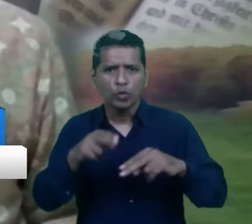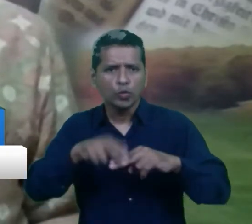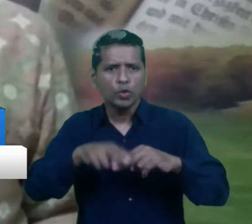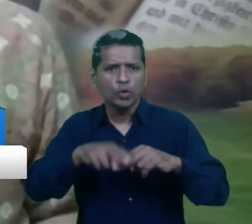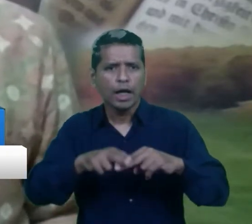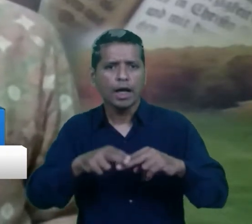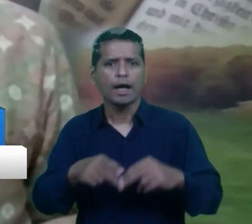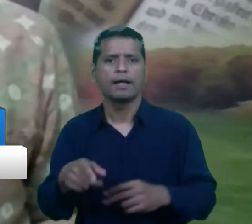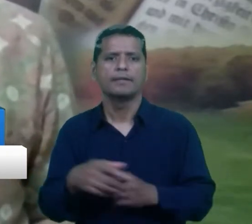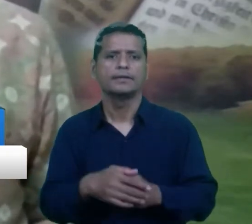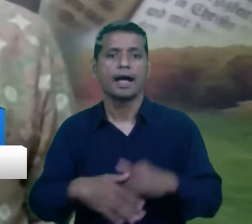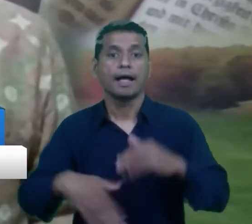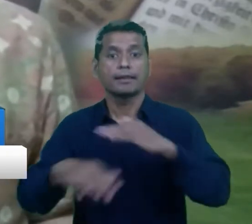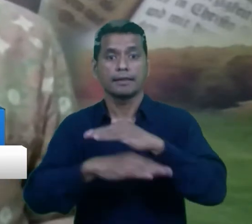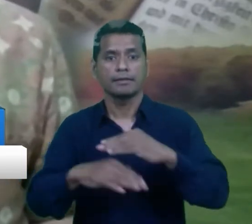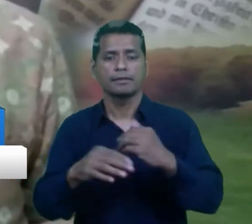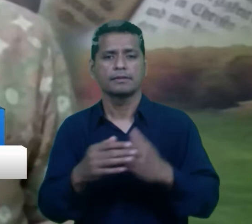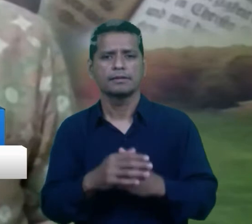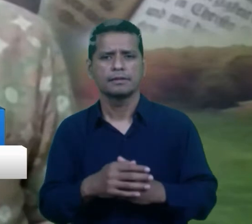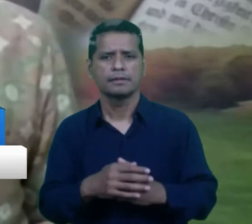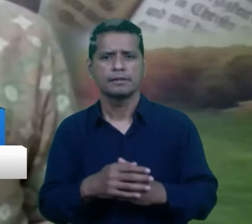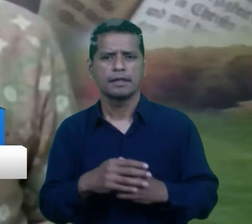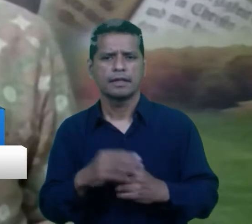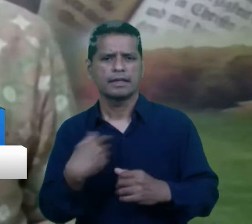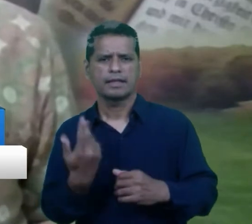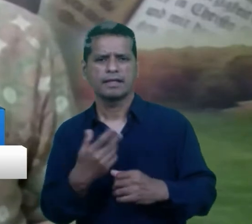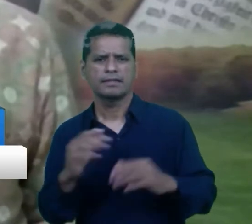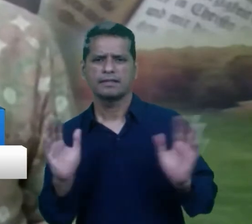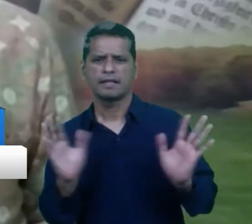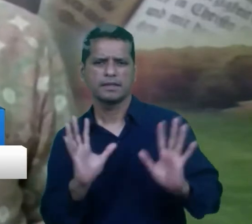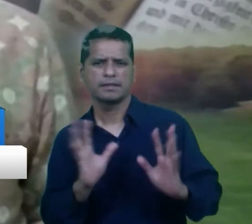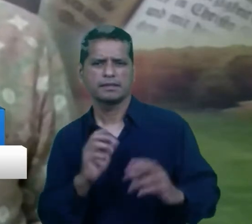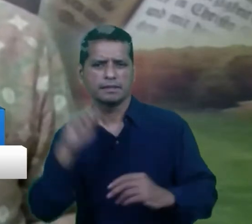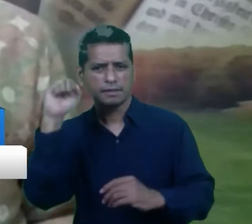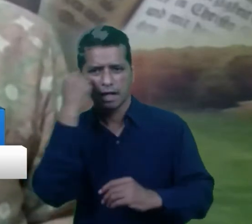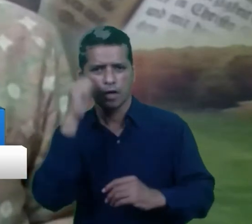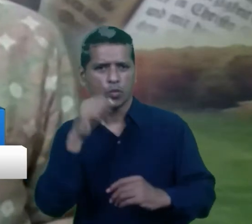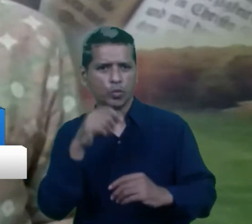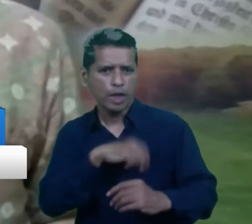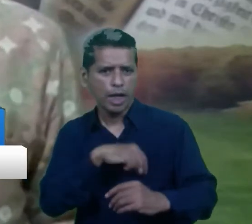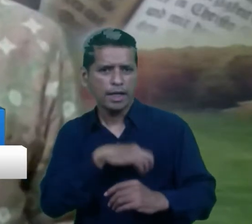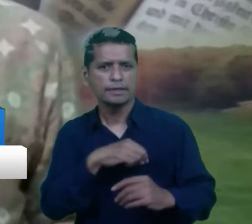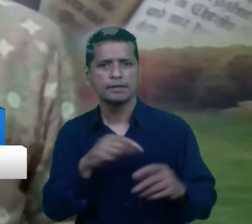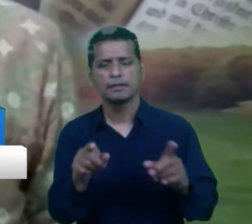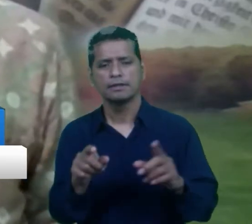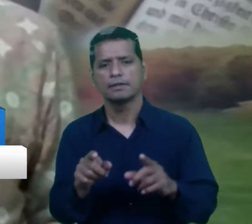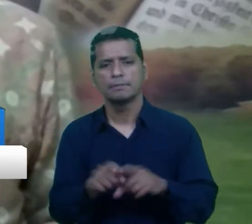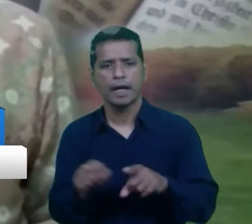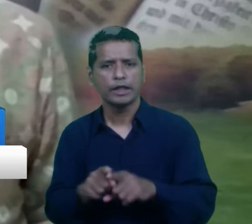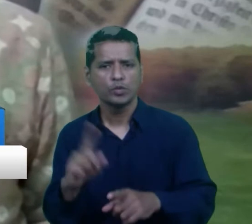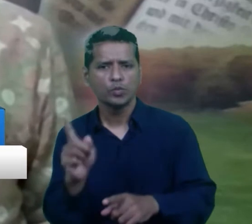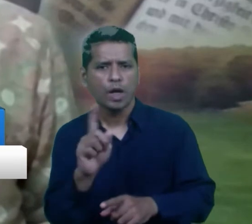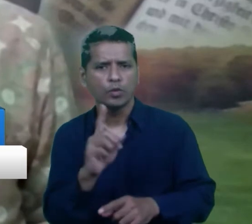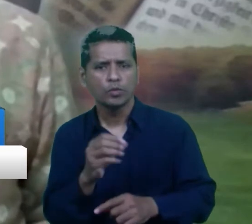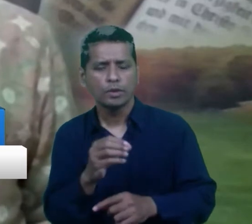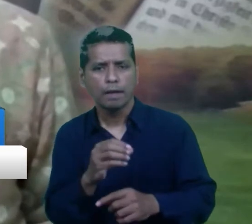Karena tahta bukanlah ukuran, sekalipun Allah ada di atas tahta, lalu kemudian anak domba itu